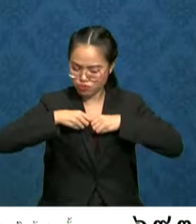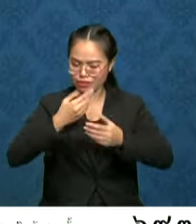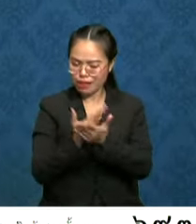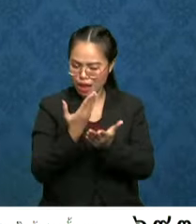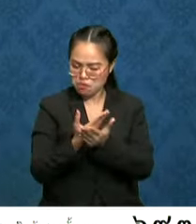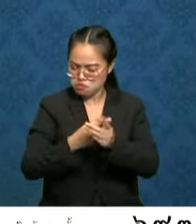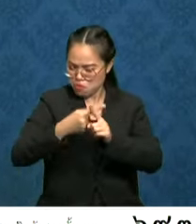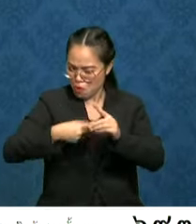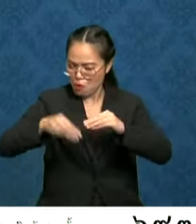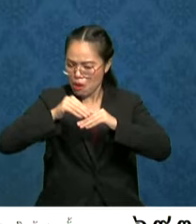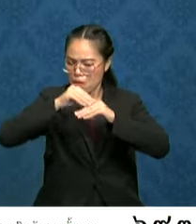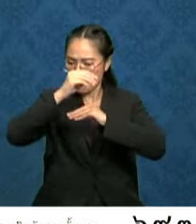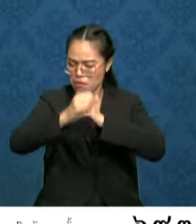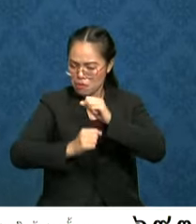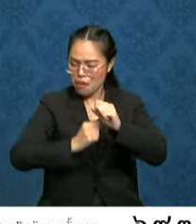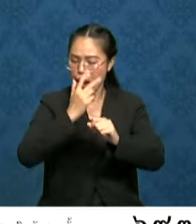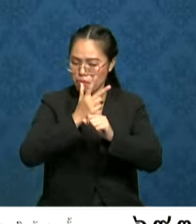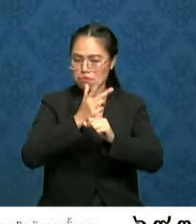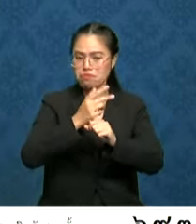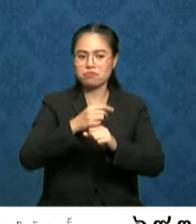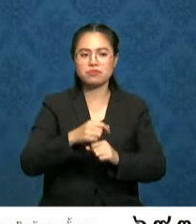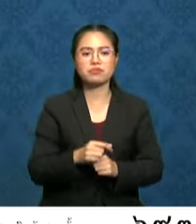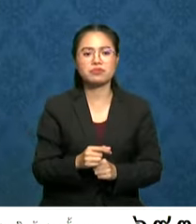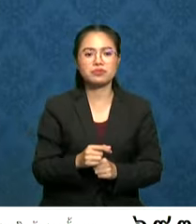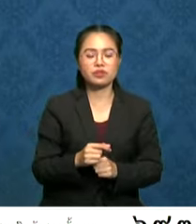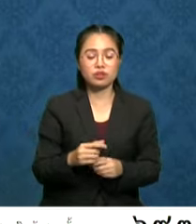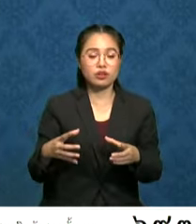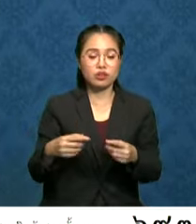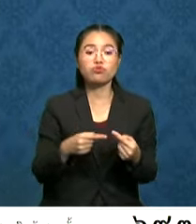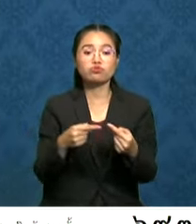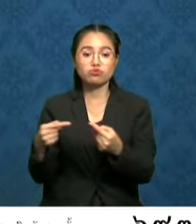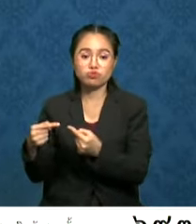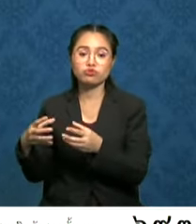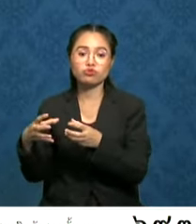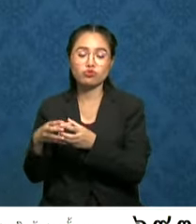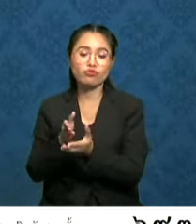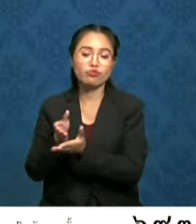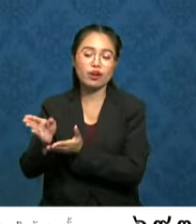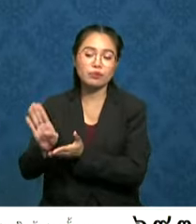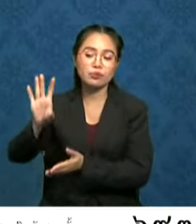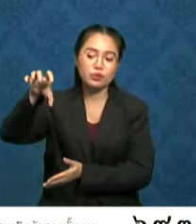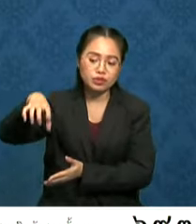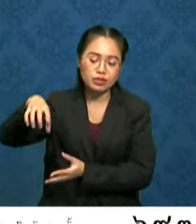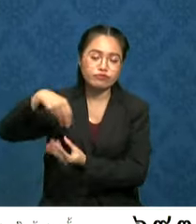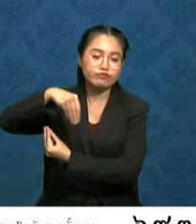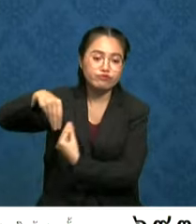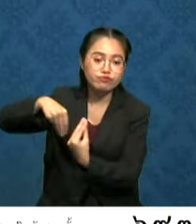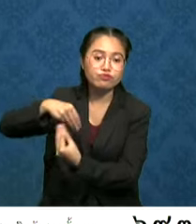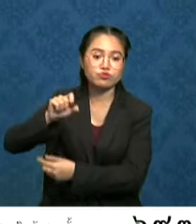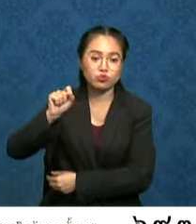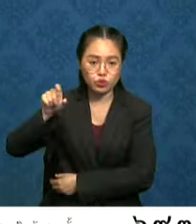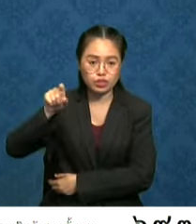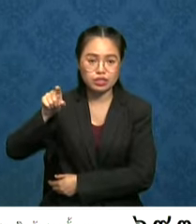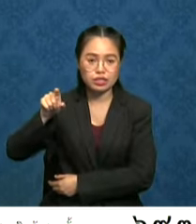เท่าภายใน 4ปีกลุ่มต่อไปครับท่านประธานคือกลุ่มของภาคธุรกิจนอกจากปัญหาเงินใหม่เพื่อการ